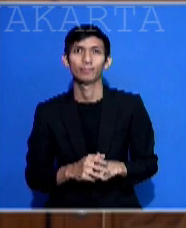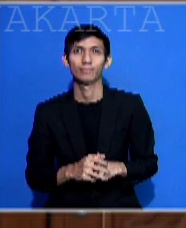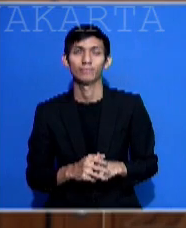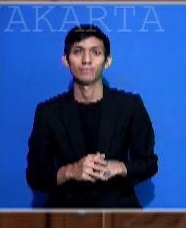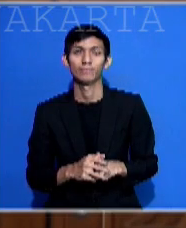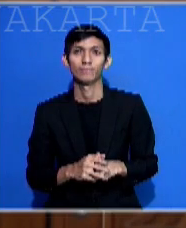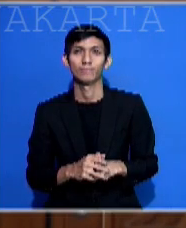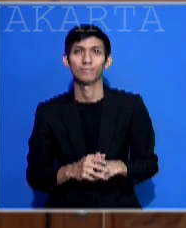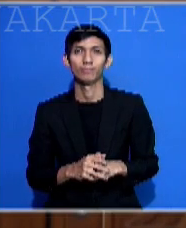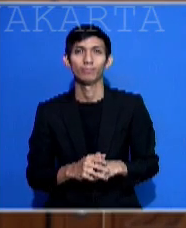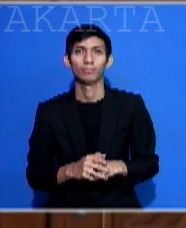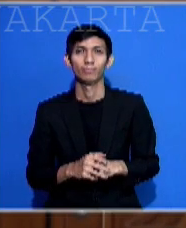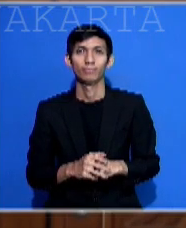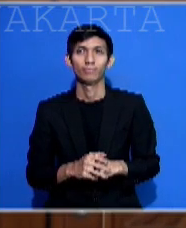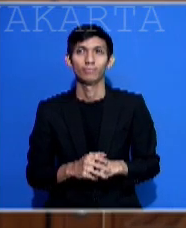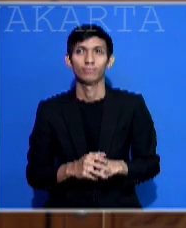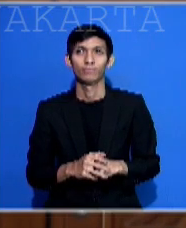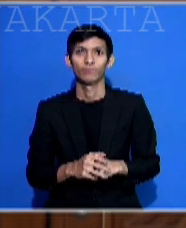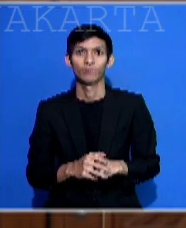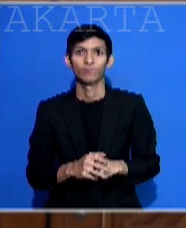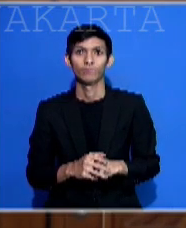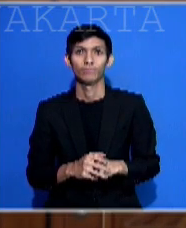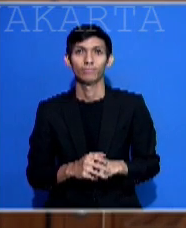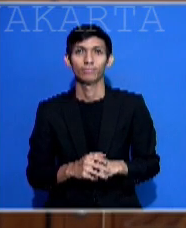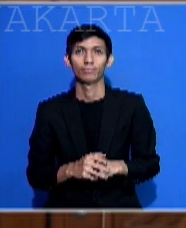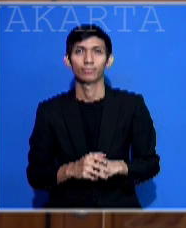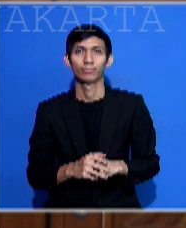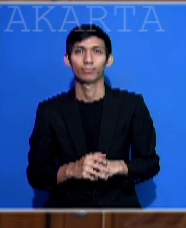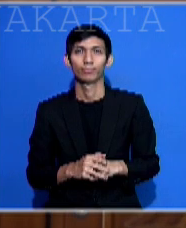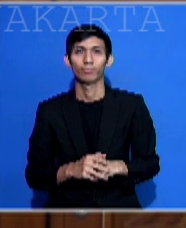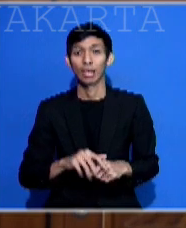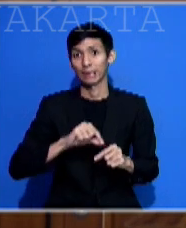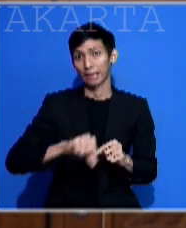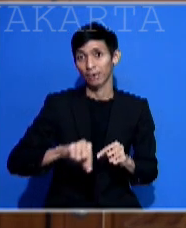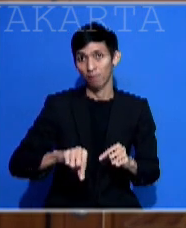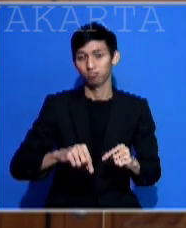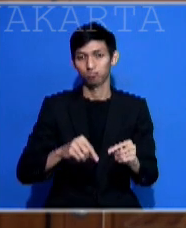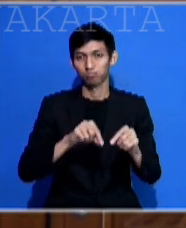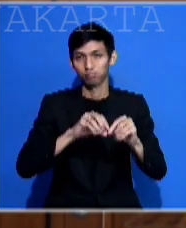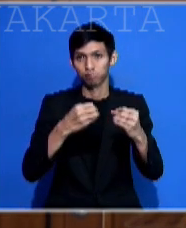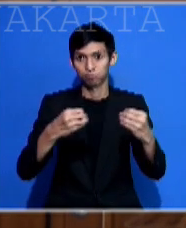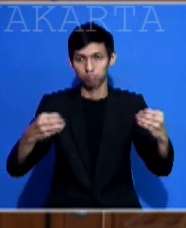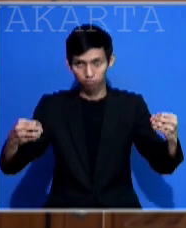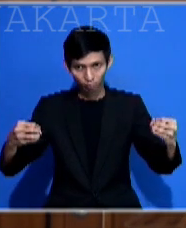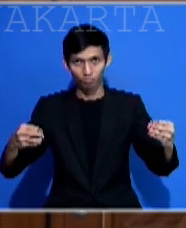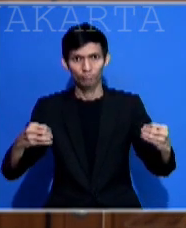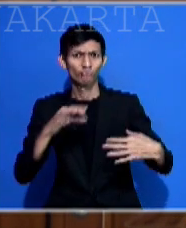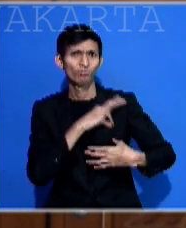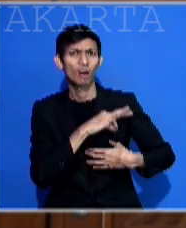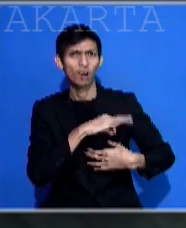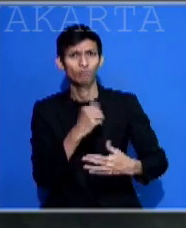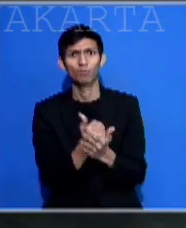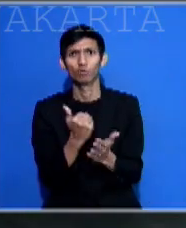Para pemirsa, tanaman dadap serep ingkang padatanipun namung dipun tanam ing pager kanyata gadah mupangat ageng ing donyaning